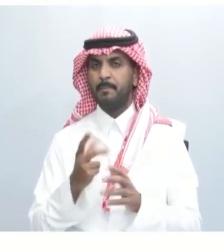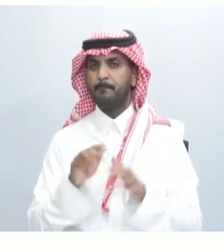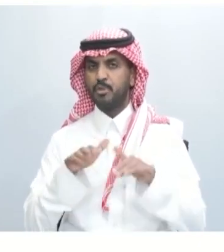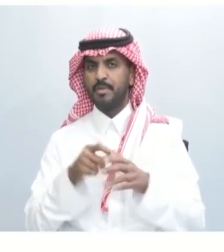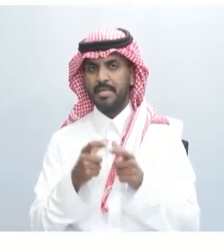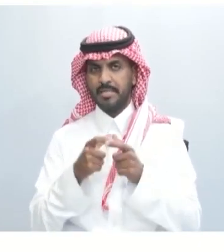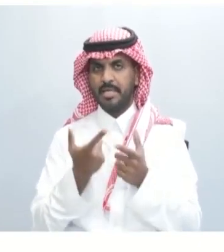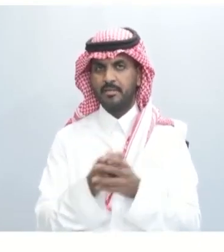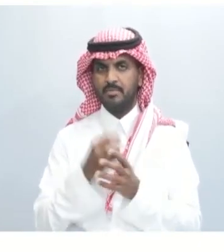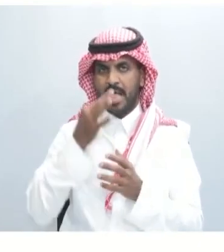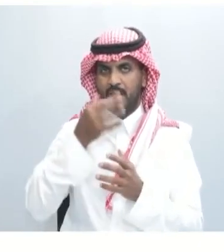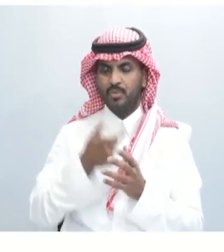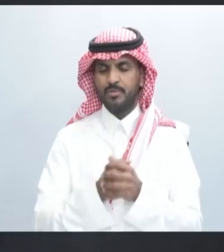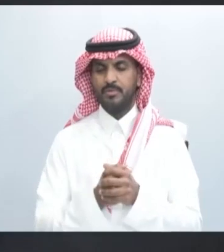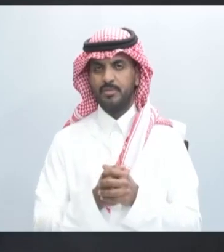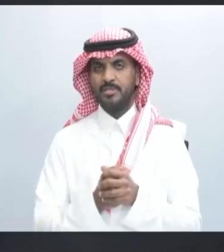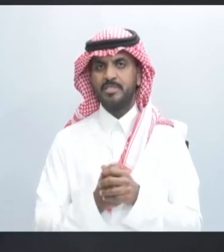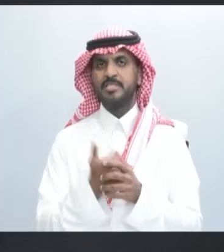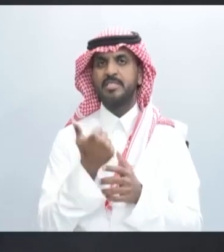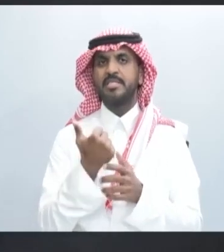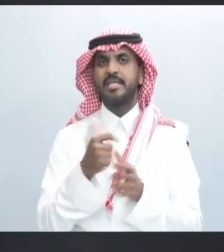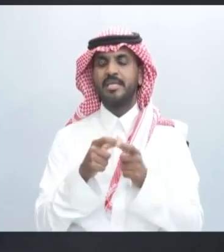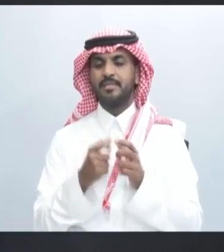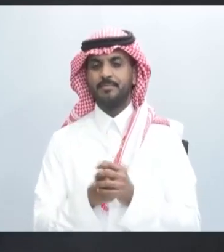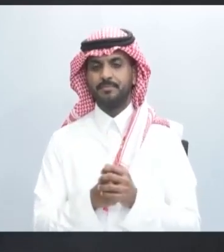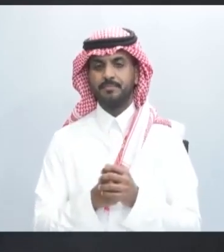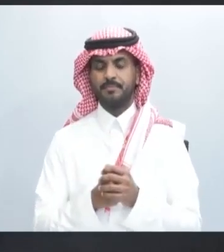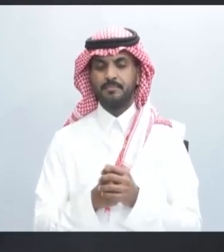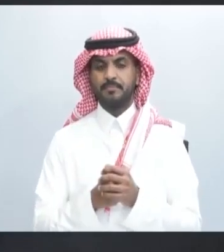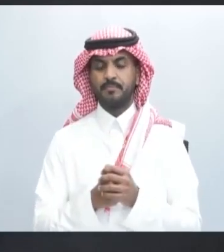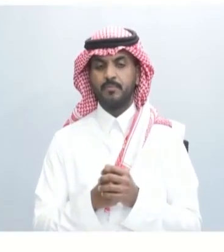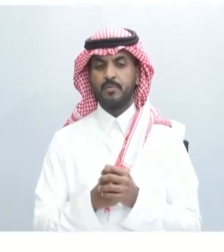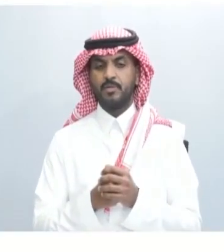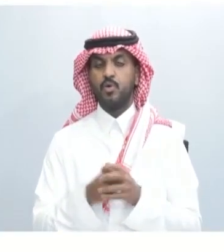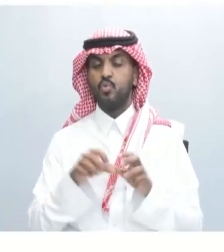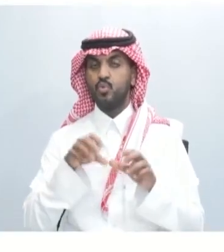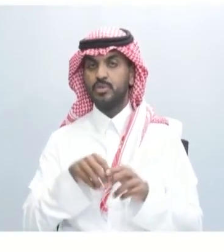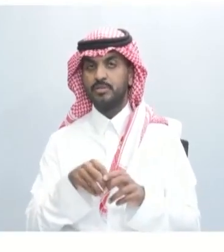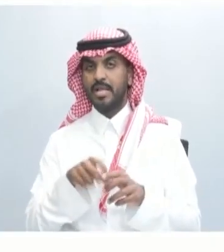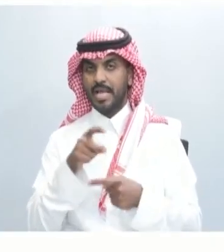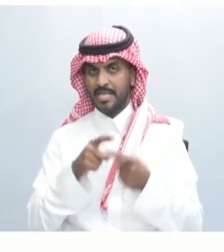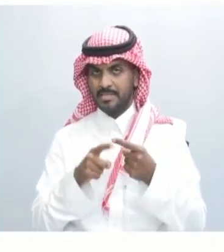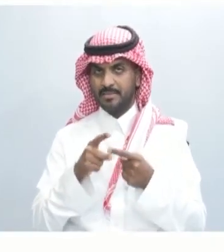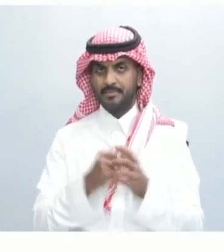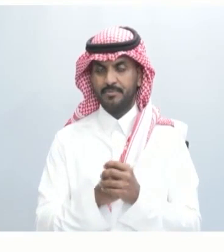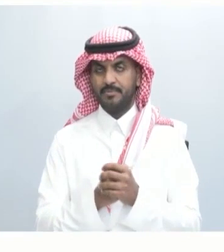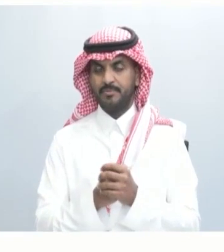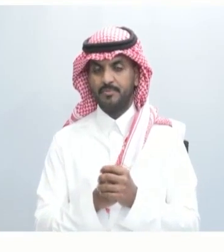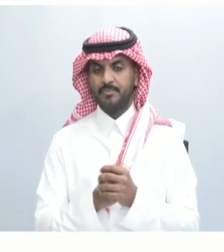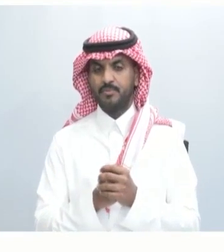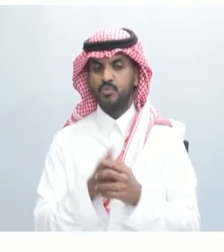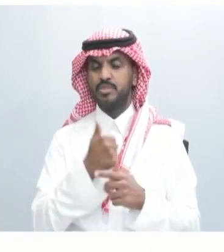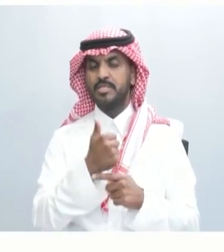قطعه مبدعين تبقى سته قطع اذن ابناء وبناتي حتى اوجد الكسر الذي يمثلها اقول